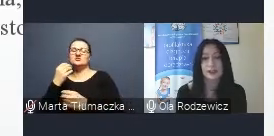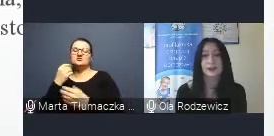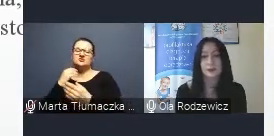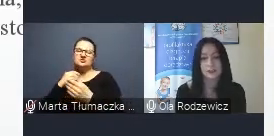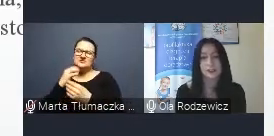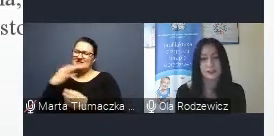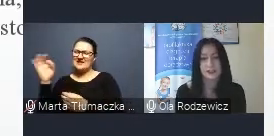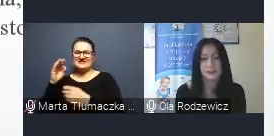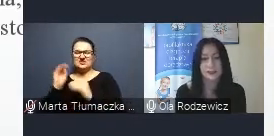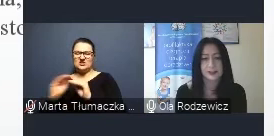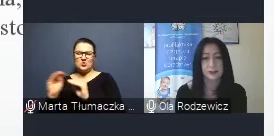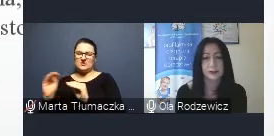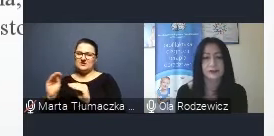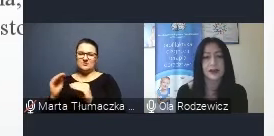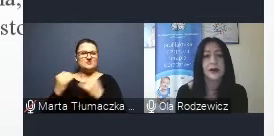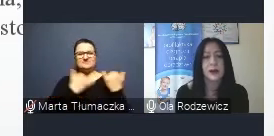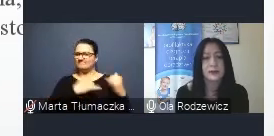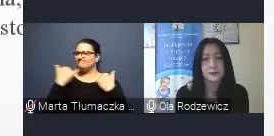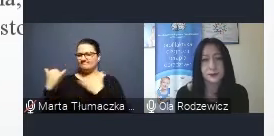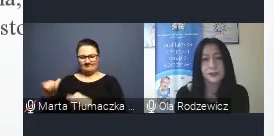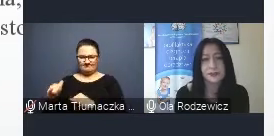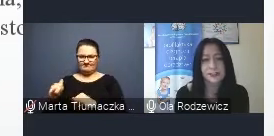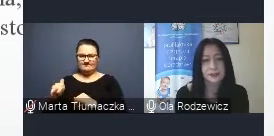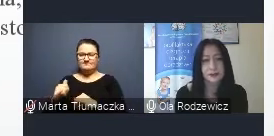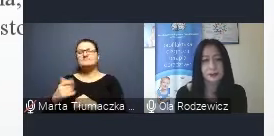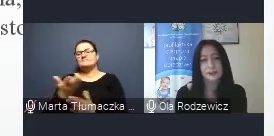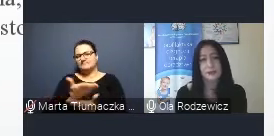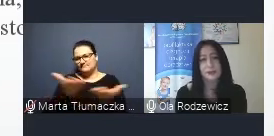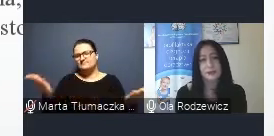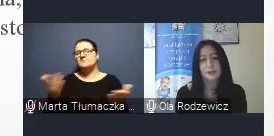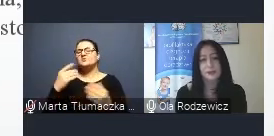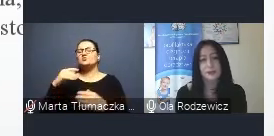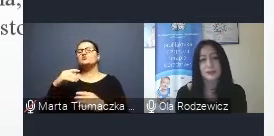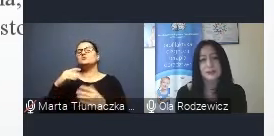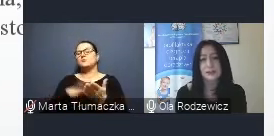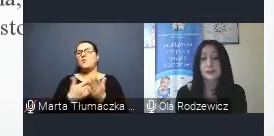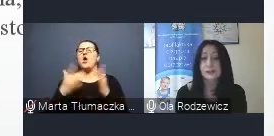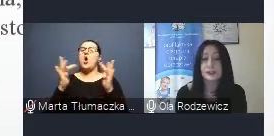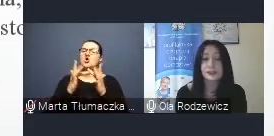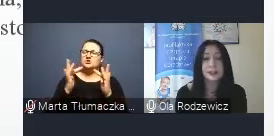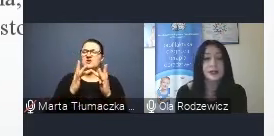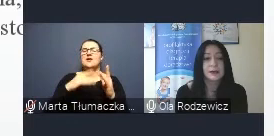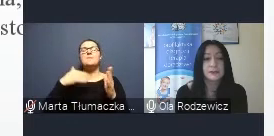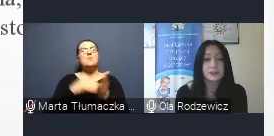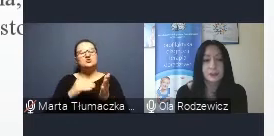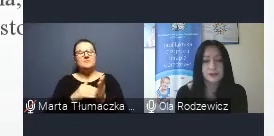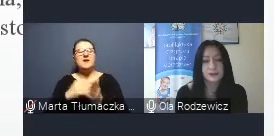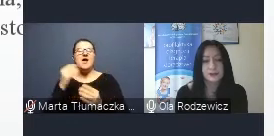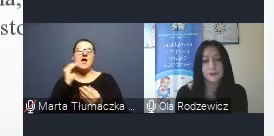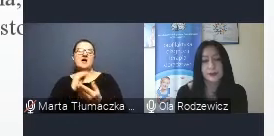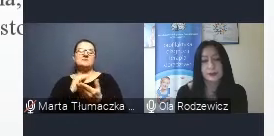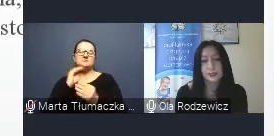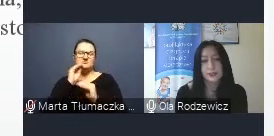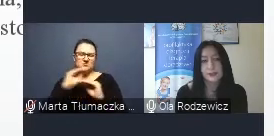nas orzeczenie o potrzebie kształcenia specjalnego. Prawda? Państwo w szkołach dostajecie orzeczenie o potrzebie kształcenia specjalnego i wtedy wiecie